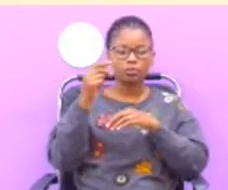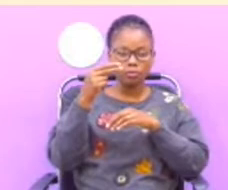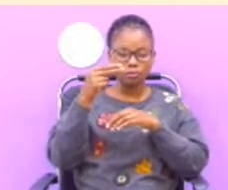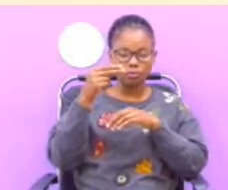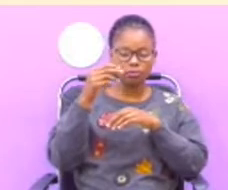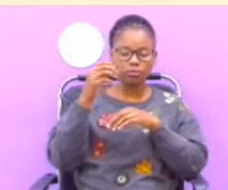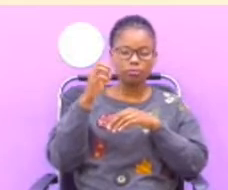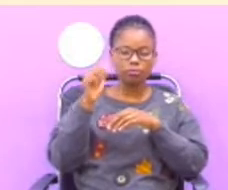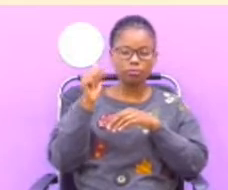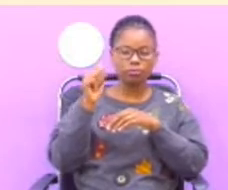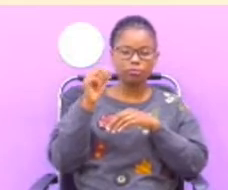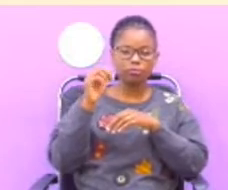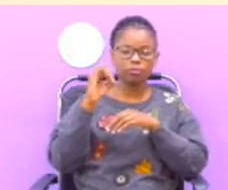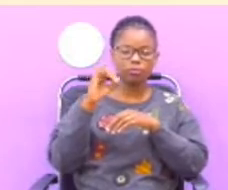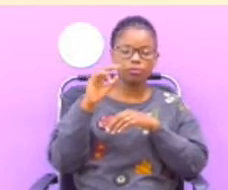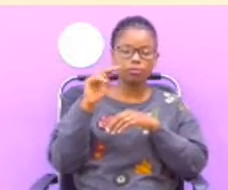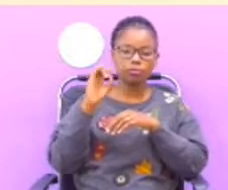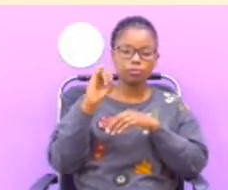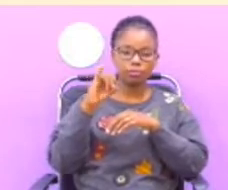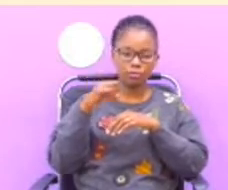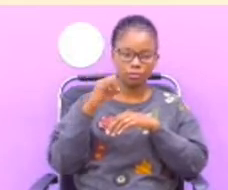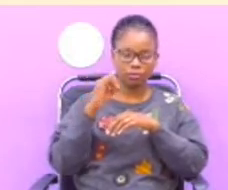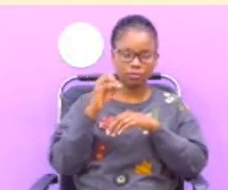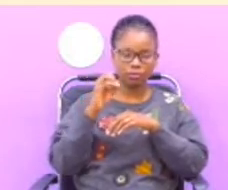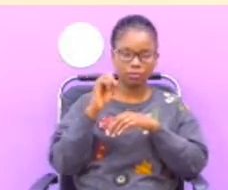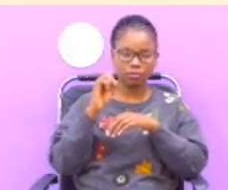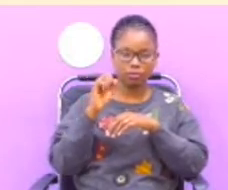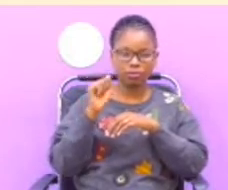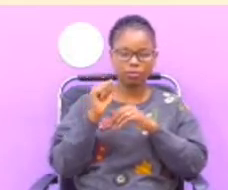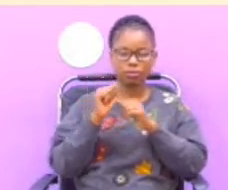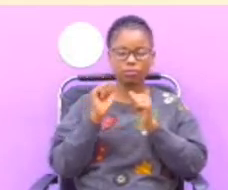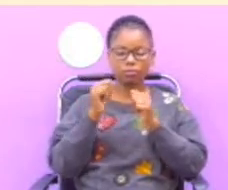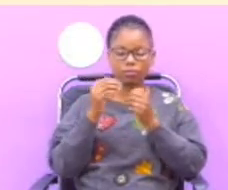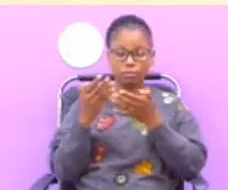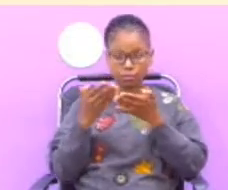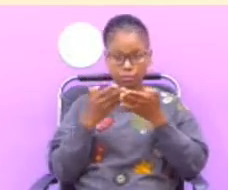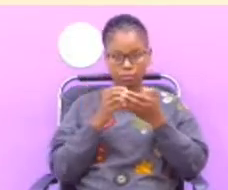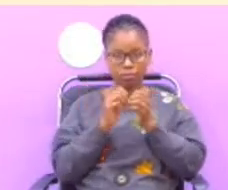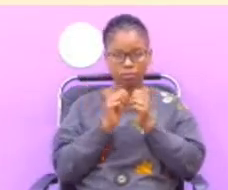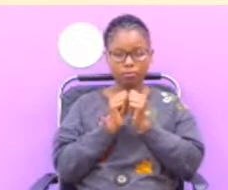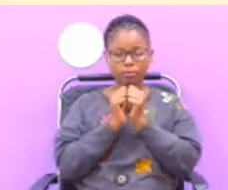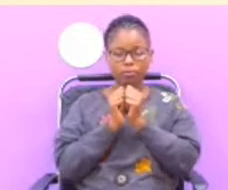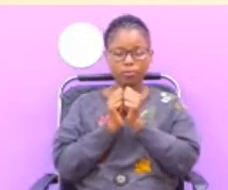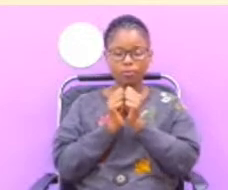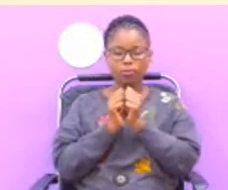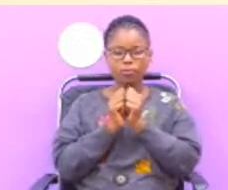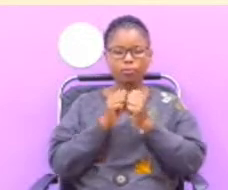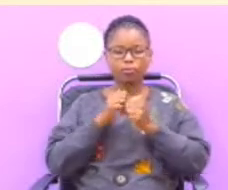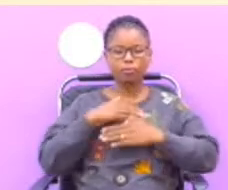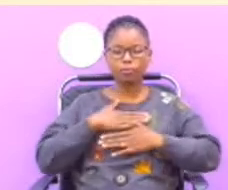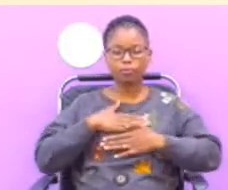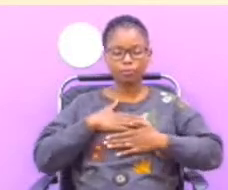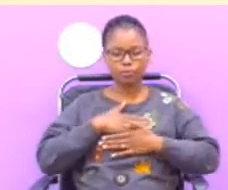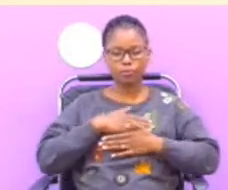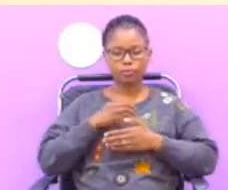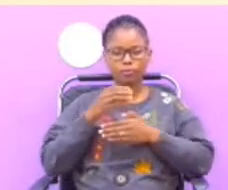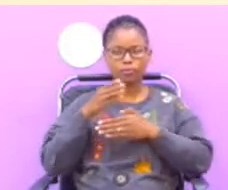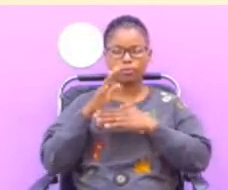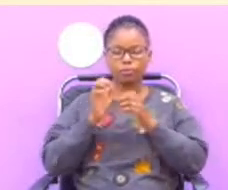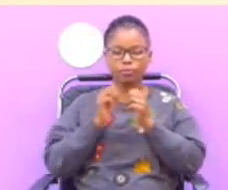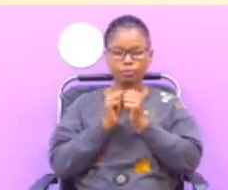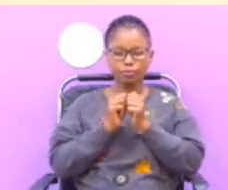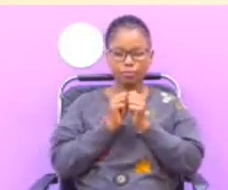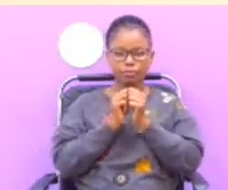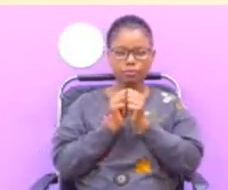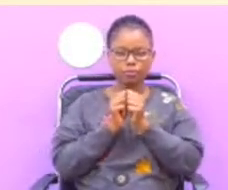Wi karibu sana ugoka nigetha tunyitanire hamwe, tuthaithe Ngai hamwe na turute magongona maria